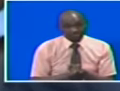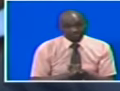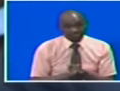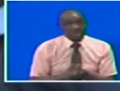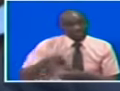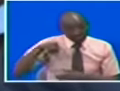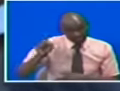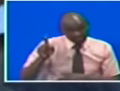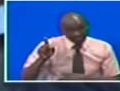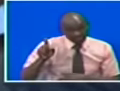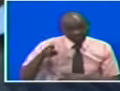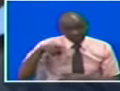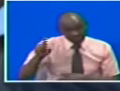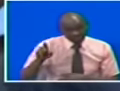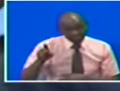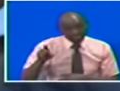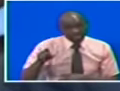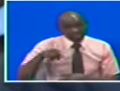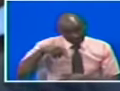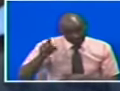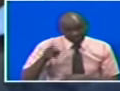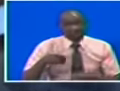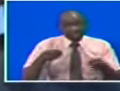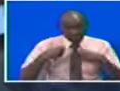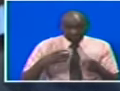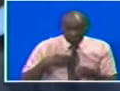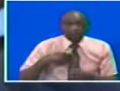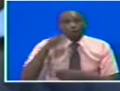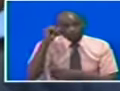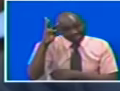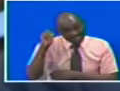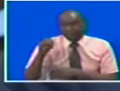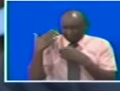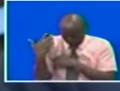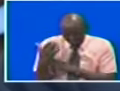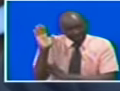yeye alipeana makaratasi kama presidential candidate wa ODM.